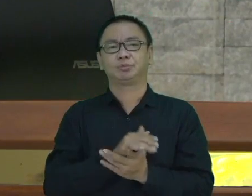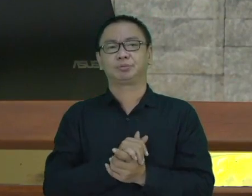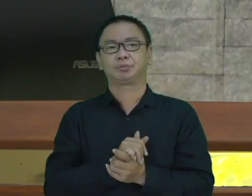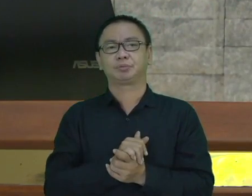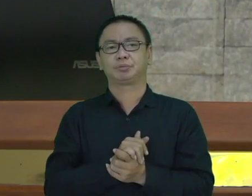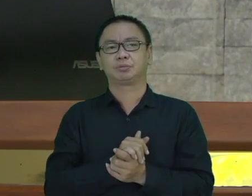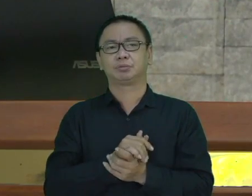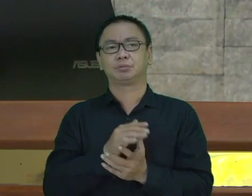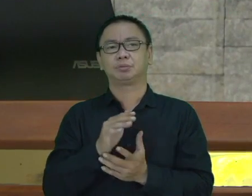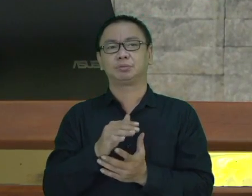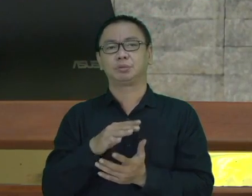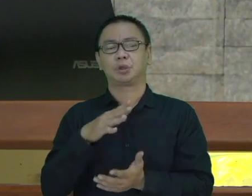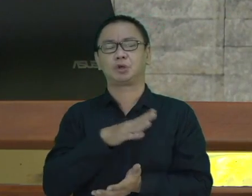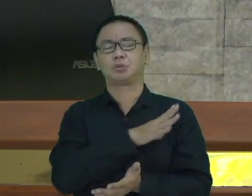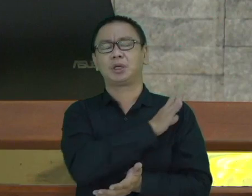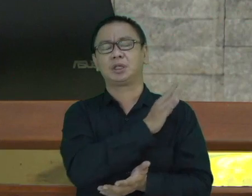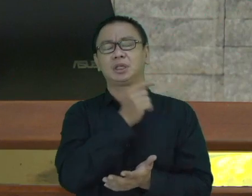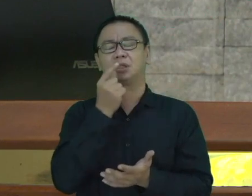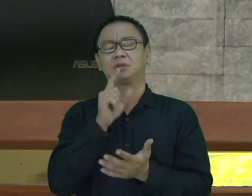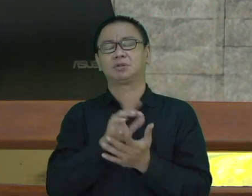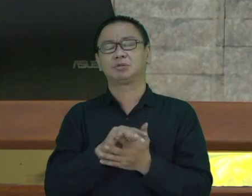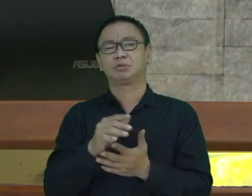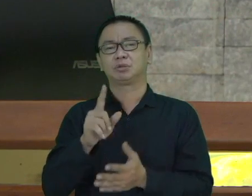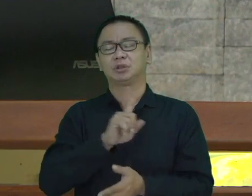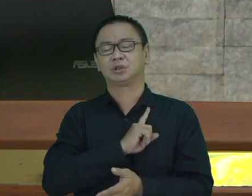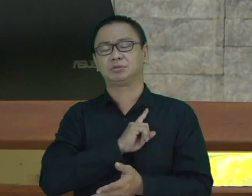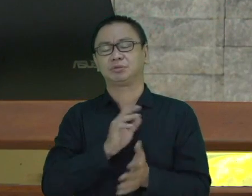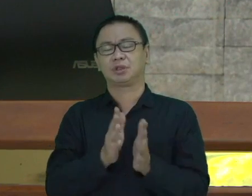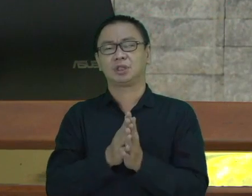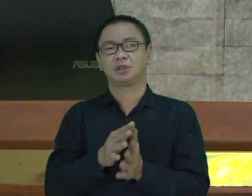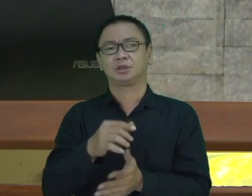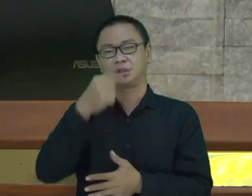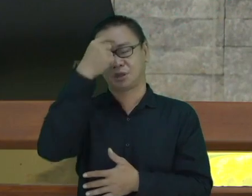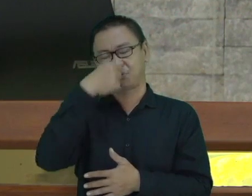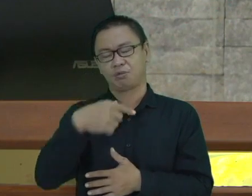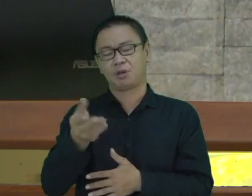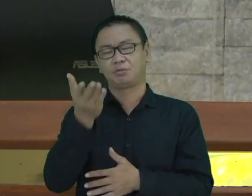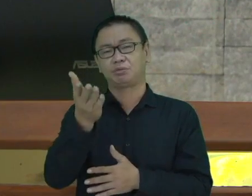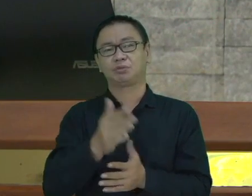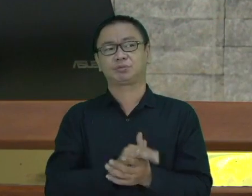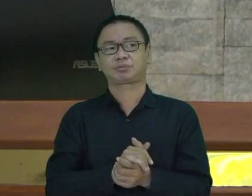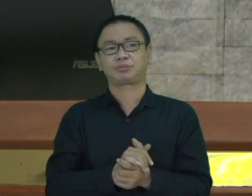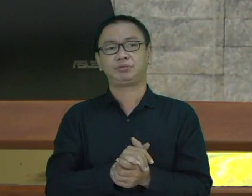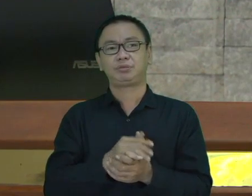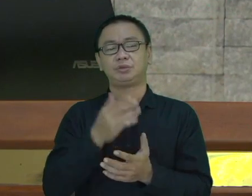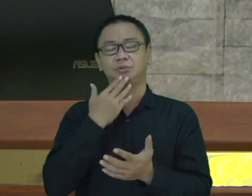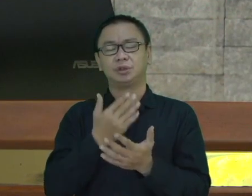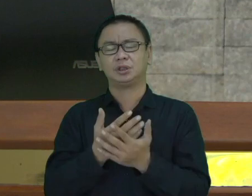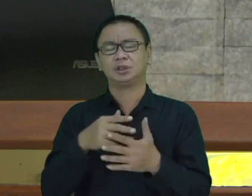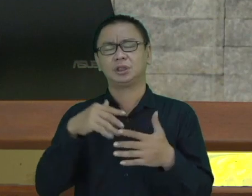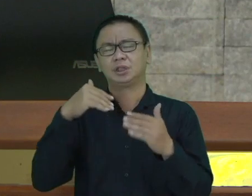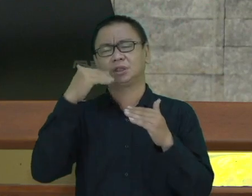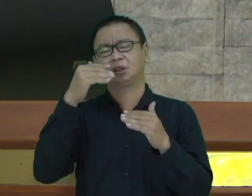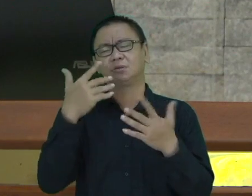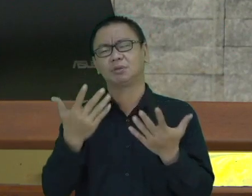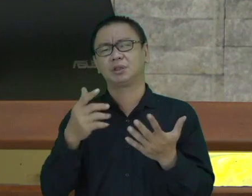mengorbankan akan dirimu dan nyawamu. Terima kasih atas apa yang sudah Tuhan perbuat bagi kami dan